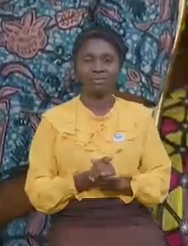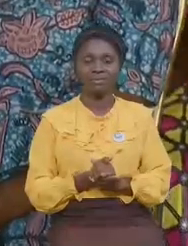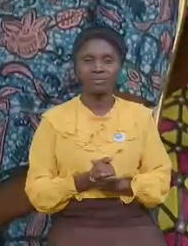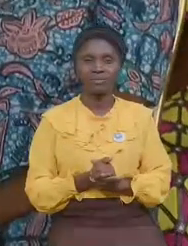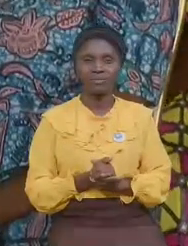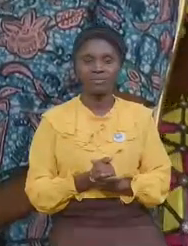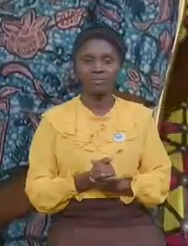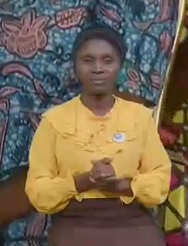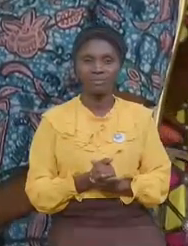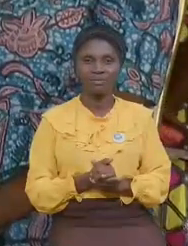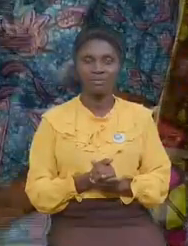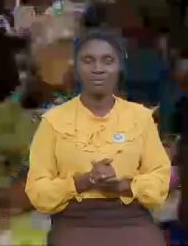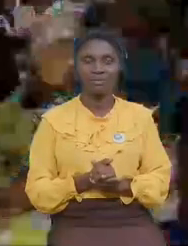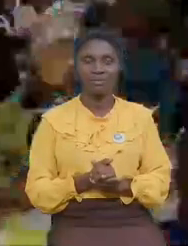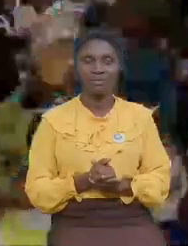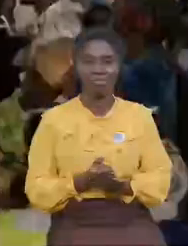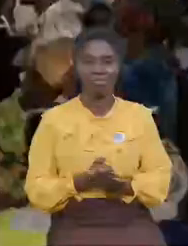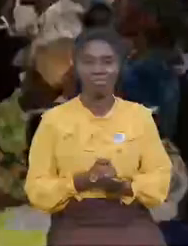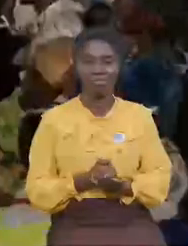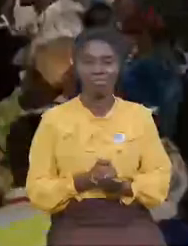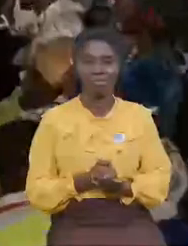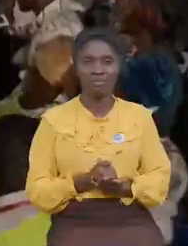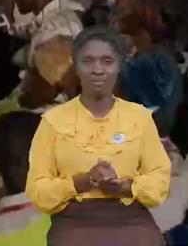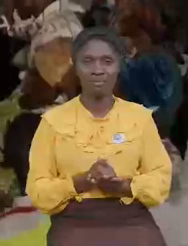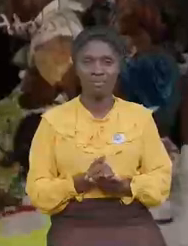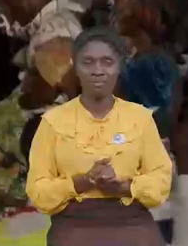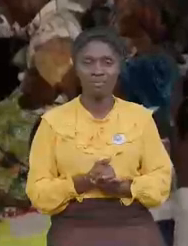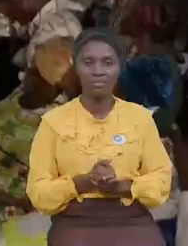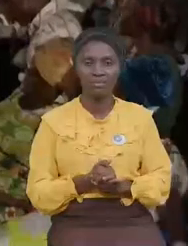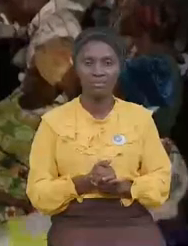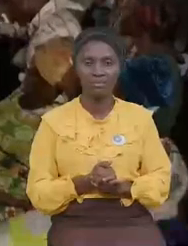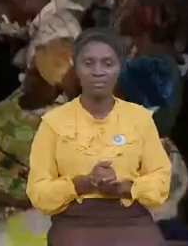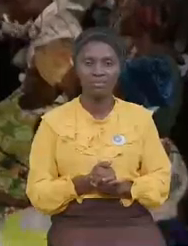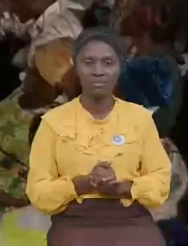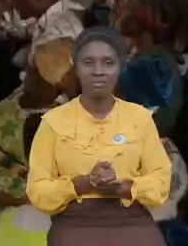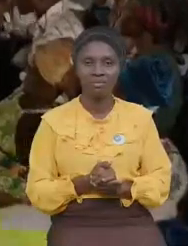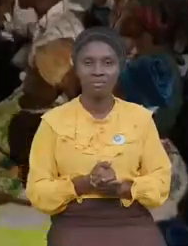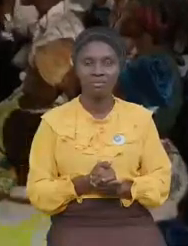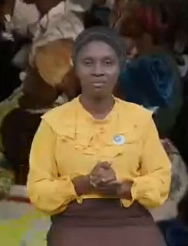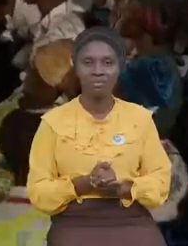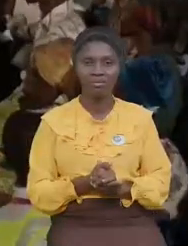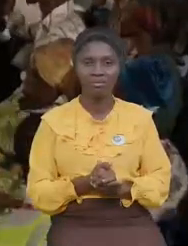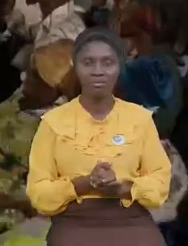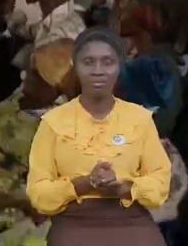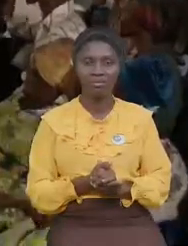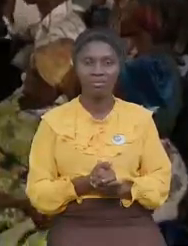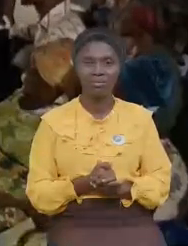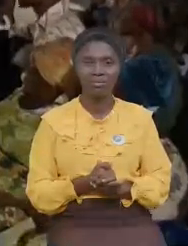beaucoup. Mais moi, je prête attention à écouter tout ce que Christ dit. Je veux écouter les paroles de Christ.